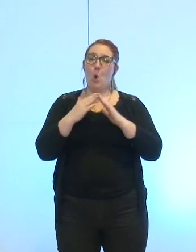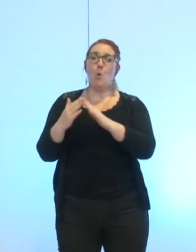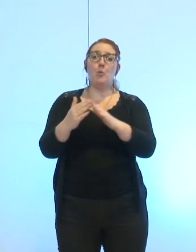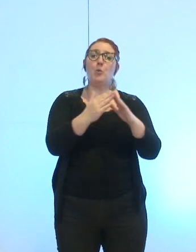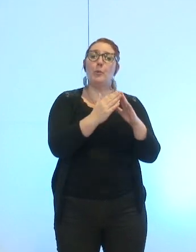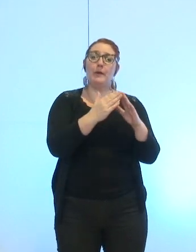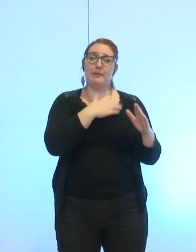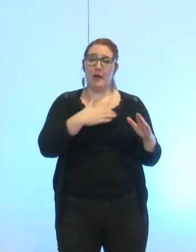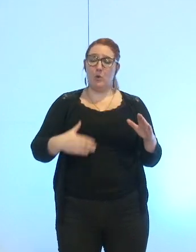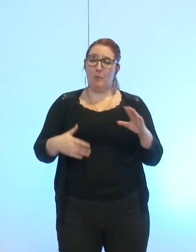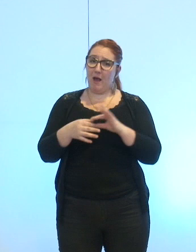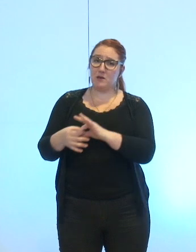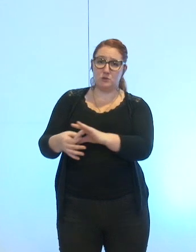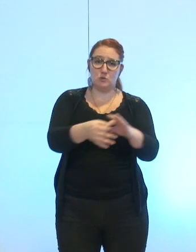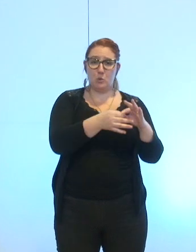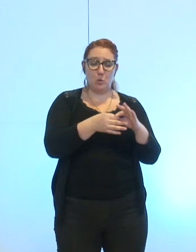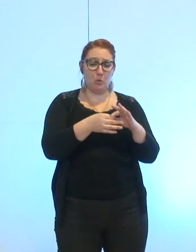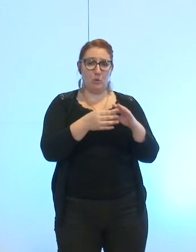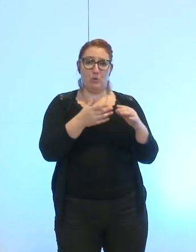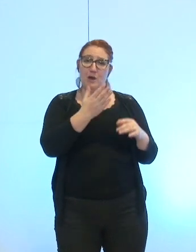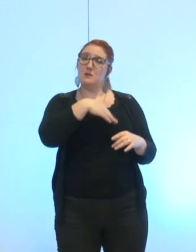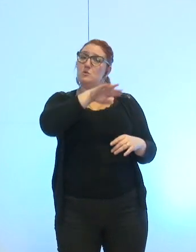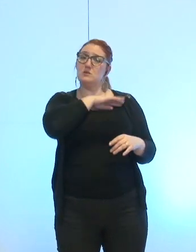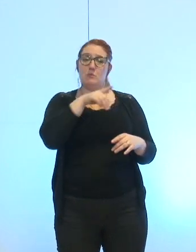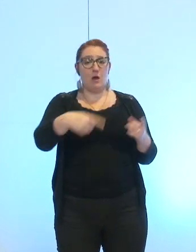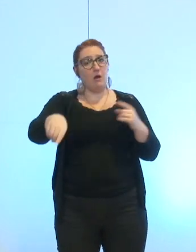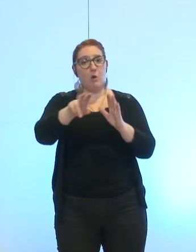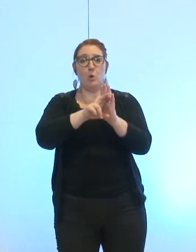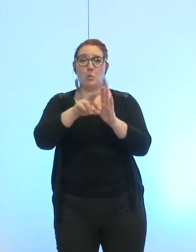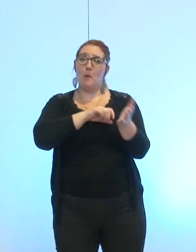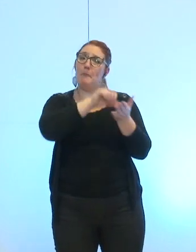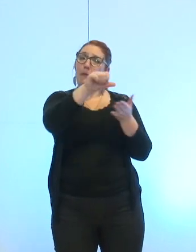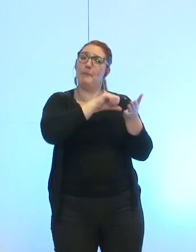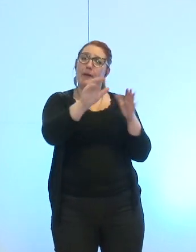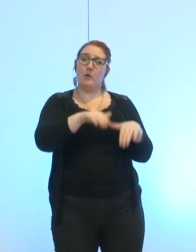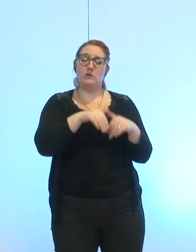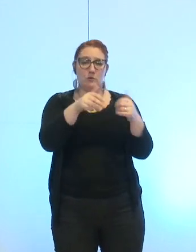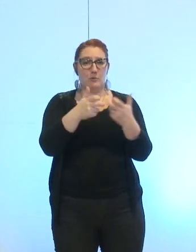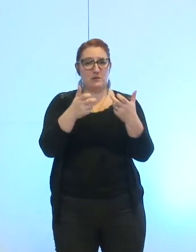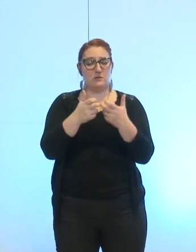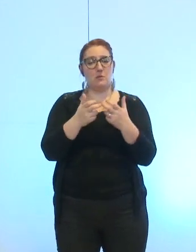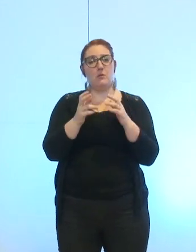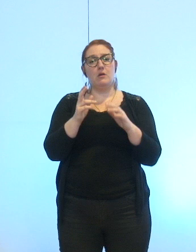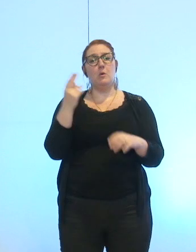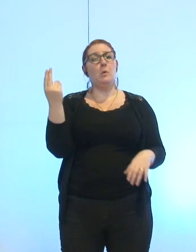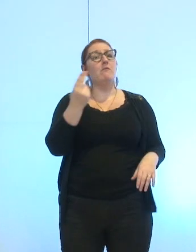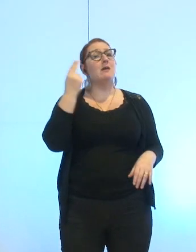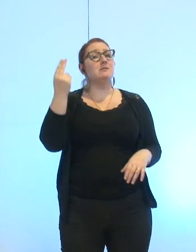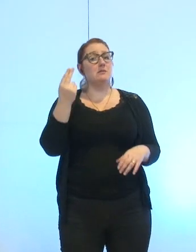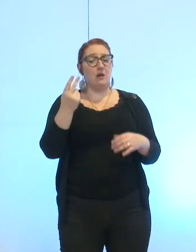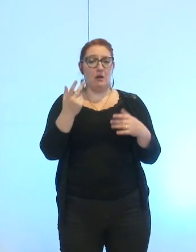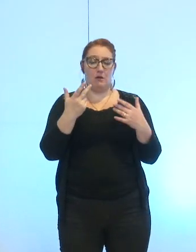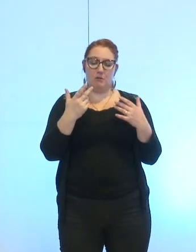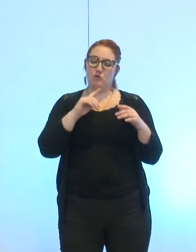d'Agglomération par exemple dans le domaine économique et universitaire la ville a continué à financer au-delà de ses